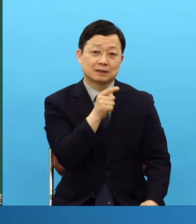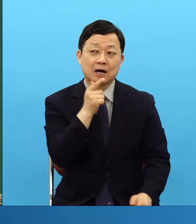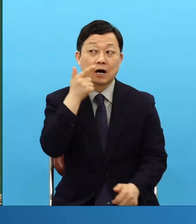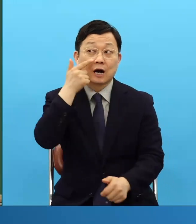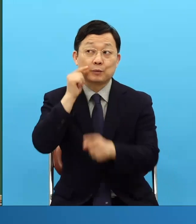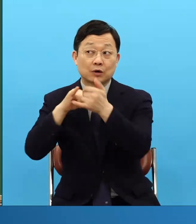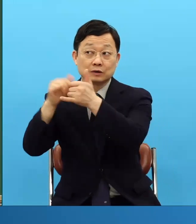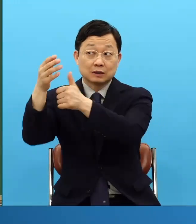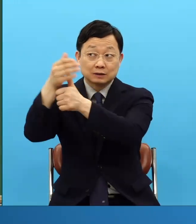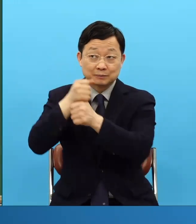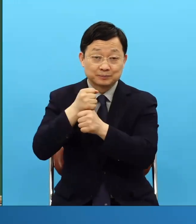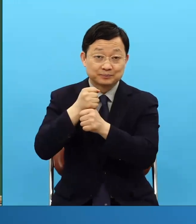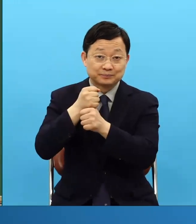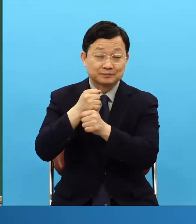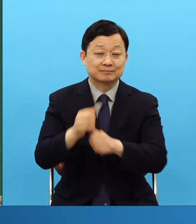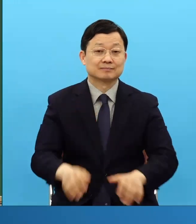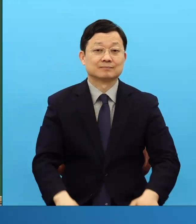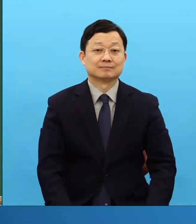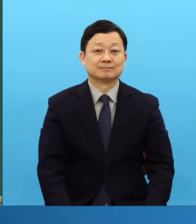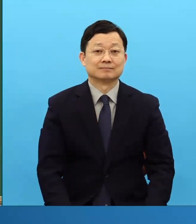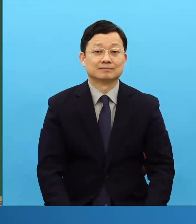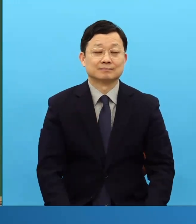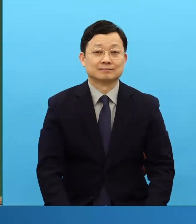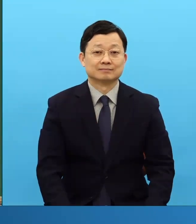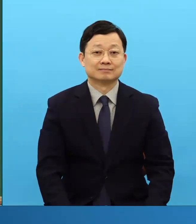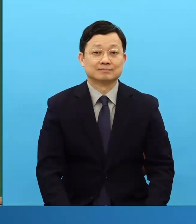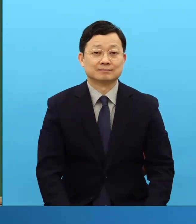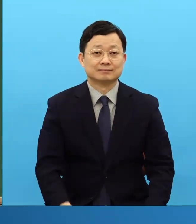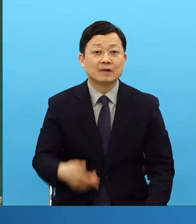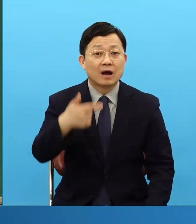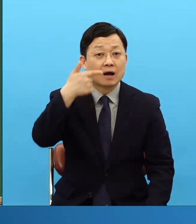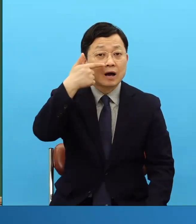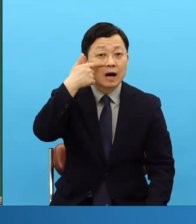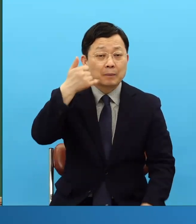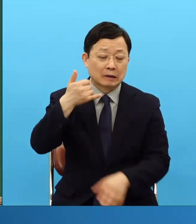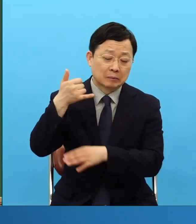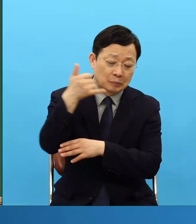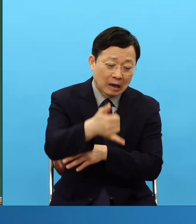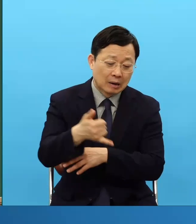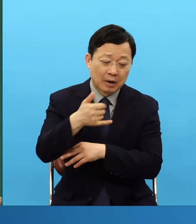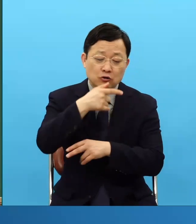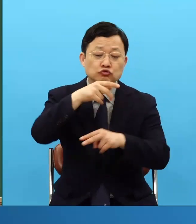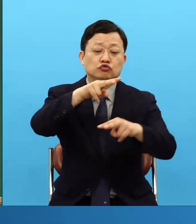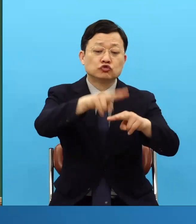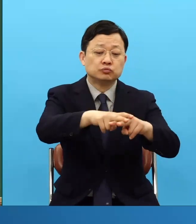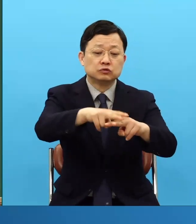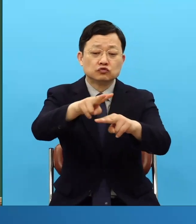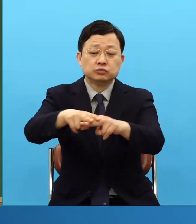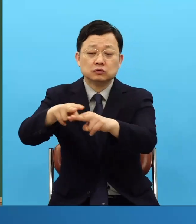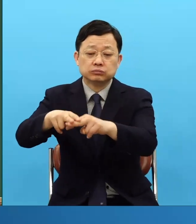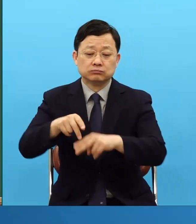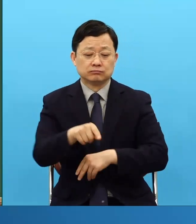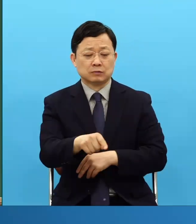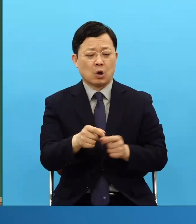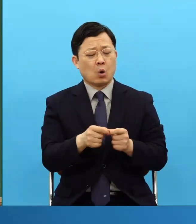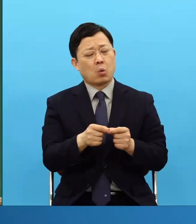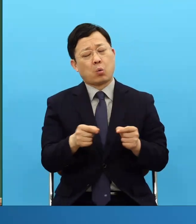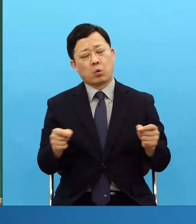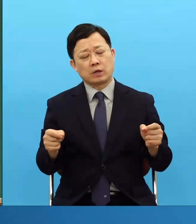25. 아버지가 팠던 우물을 다시 팠다 그랬어요. And Isaac, he went and